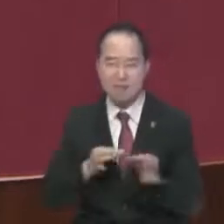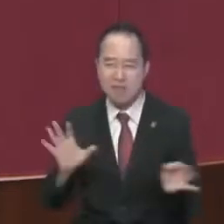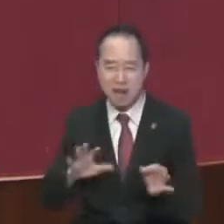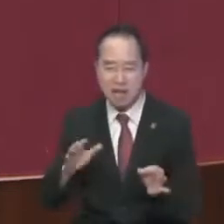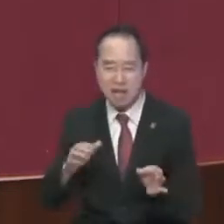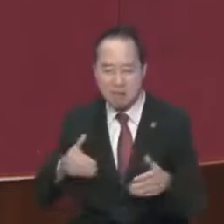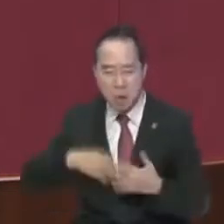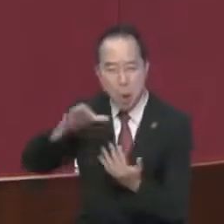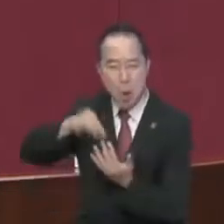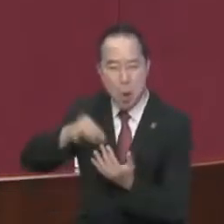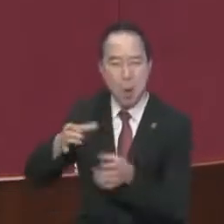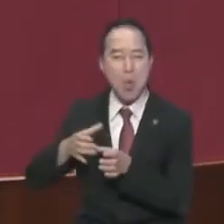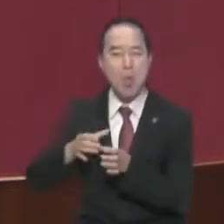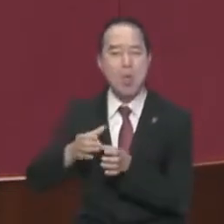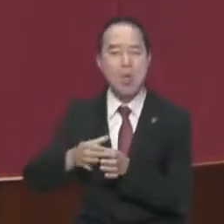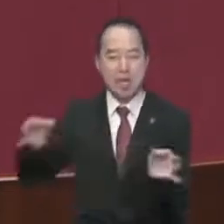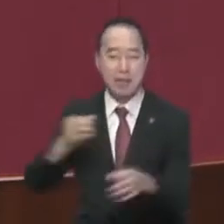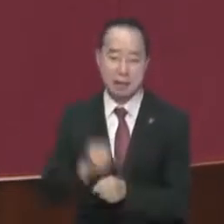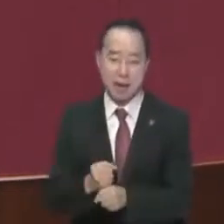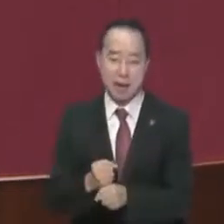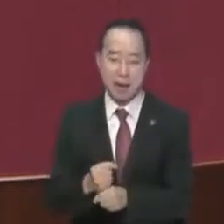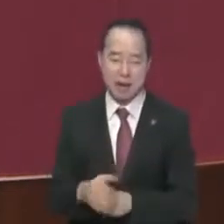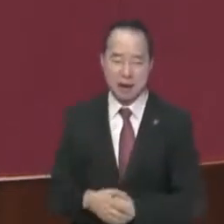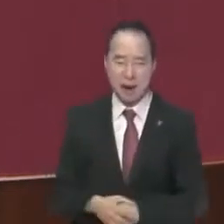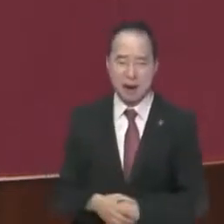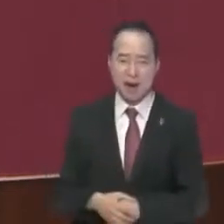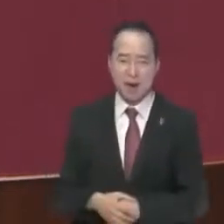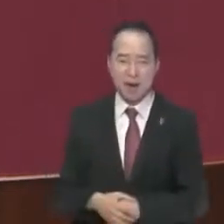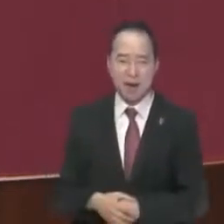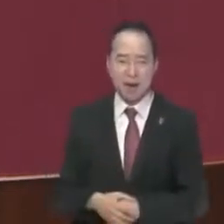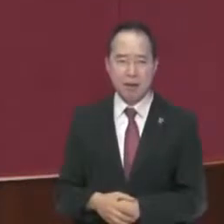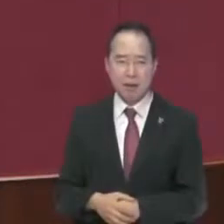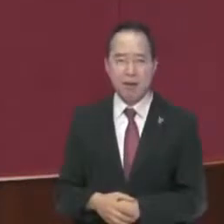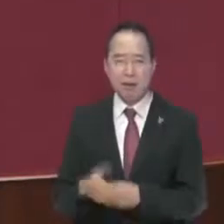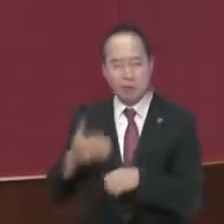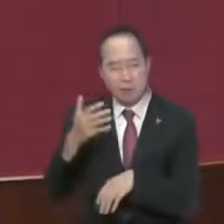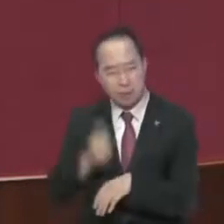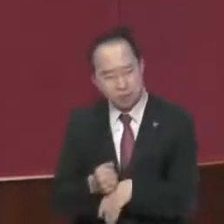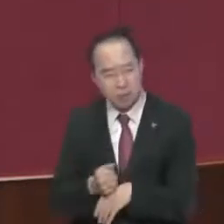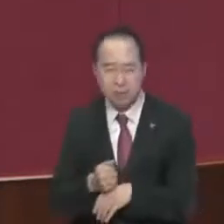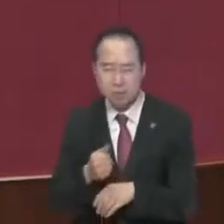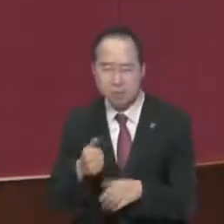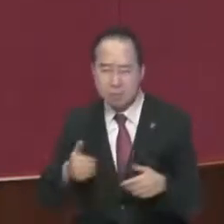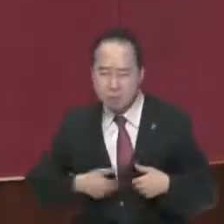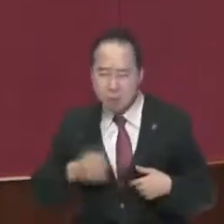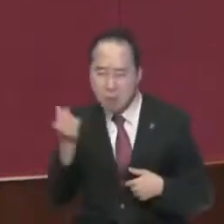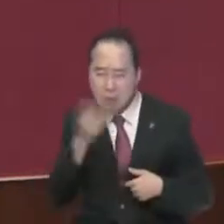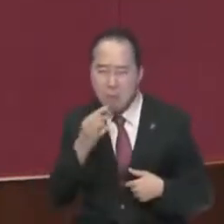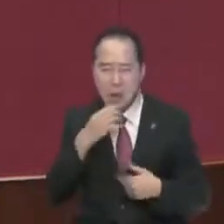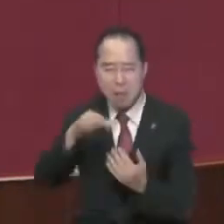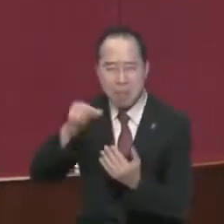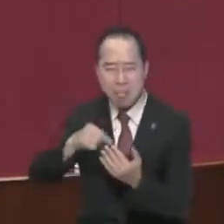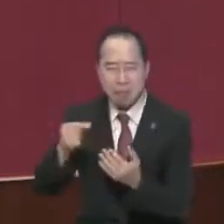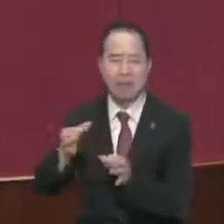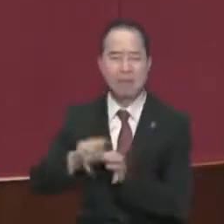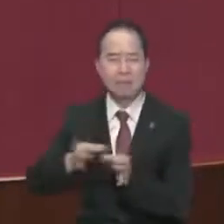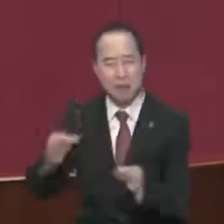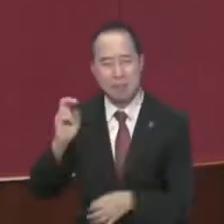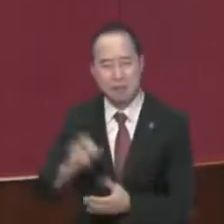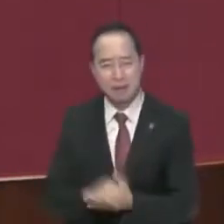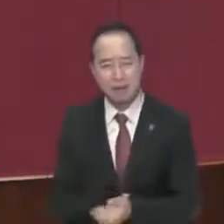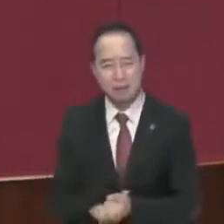2차 재난지원금을 위한 이번 추경은 이 선별 동맹에 의해서 처리될 가능성이 커 보입니다. 그러나 재판정을